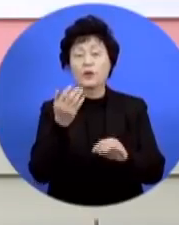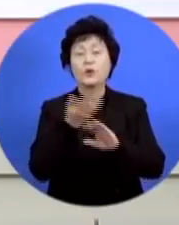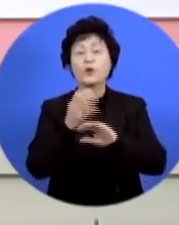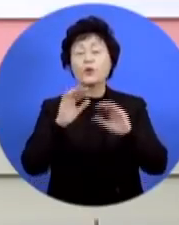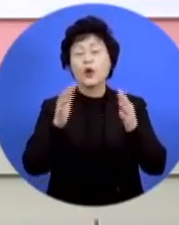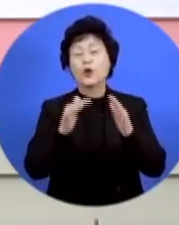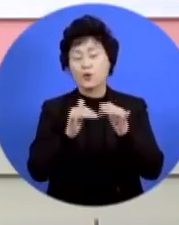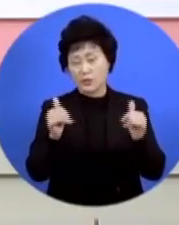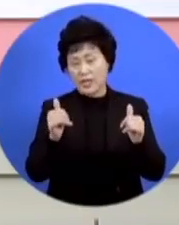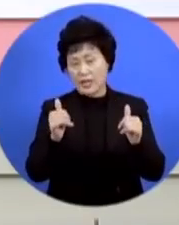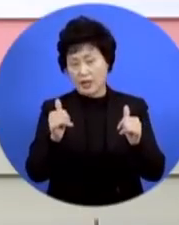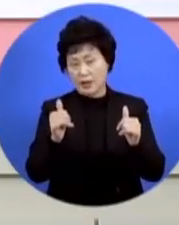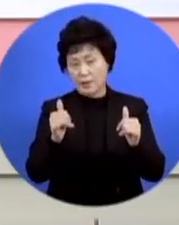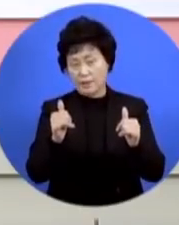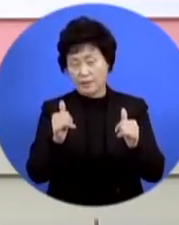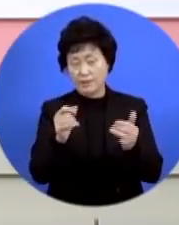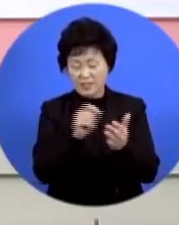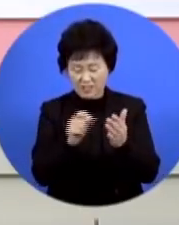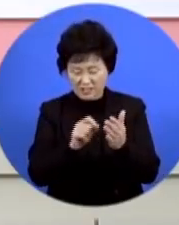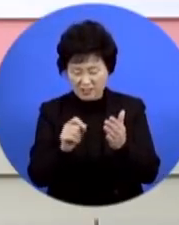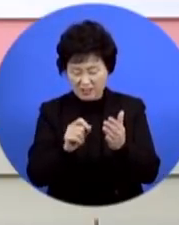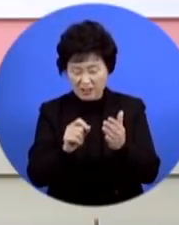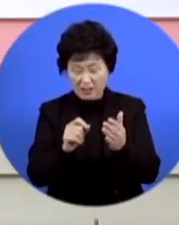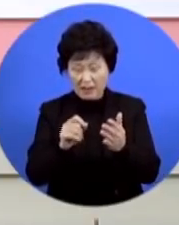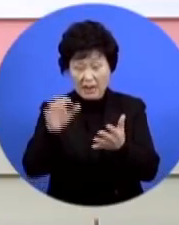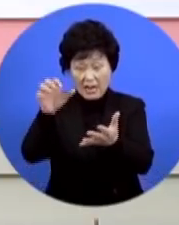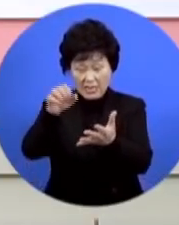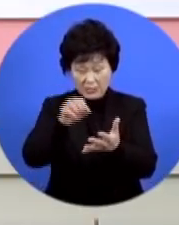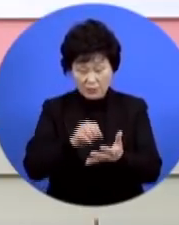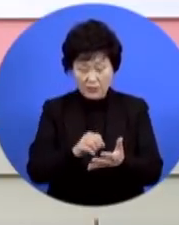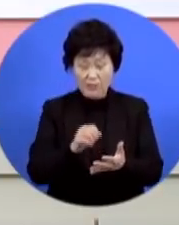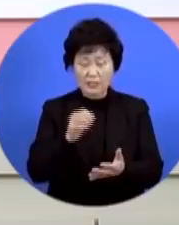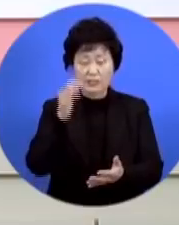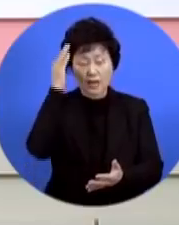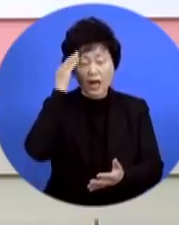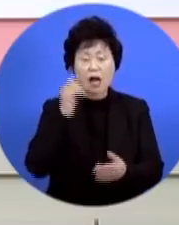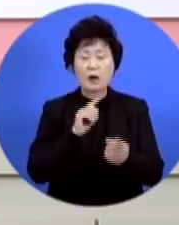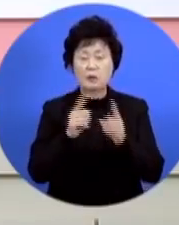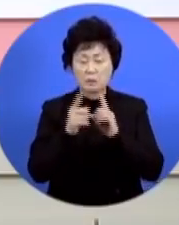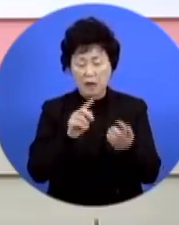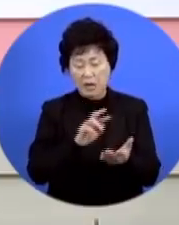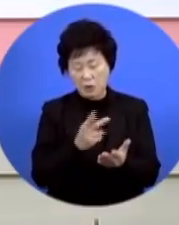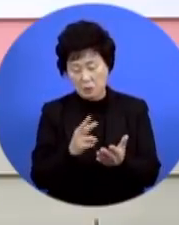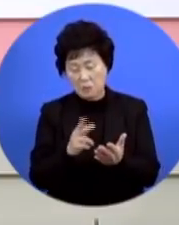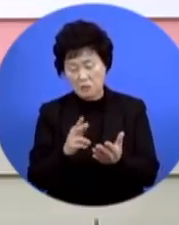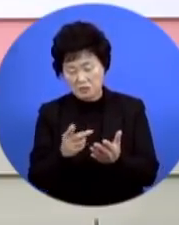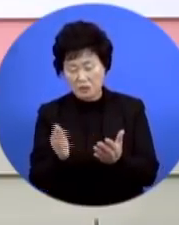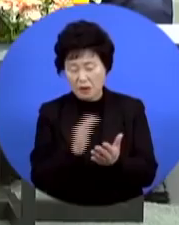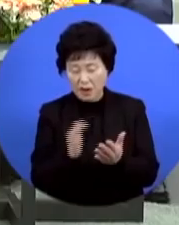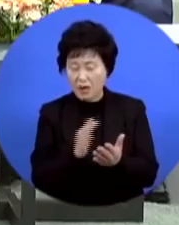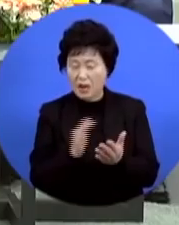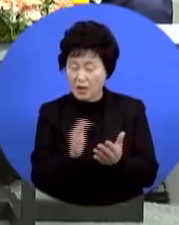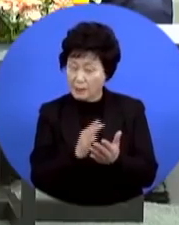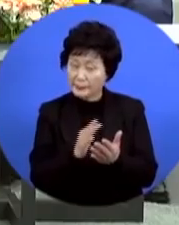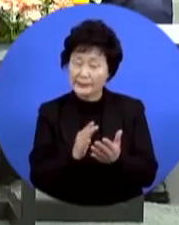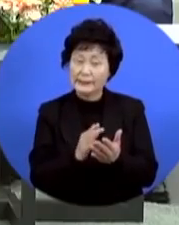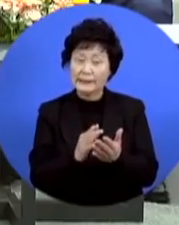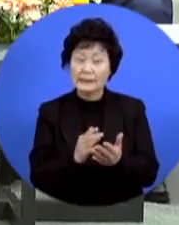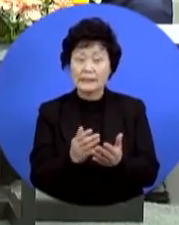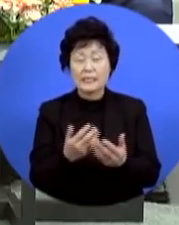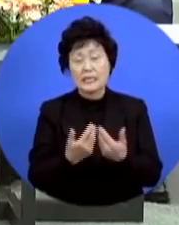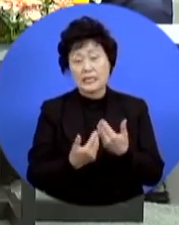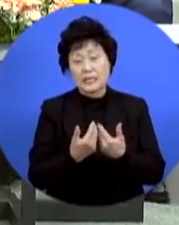말씀하셨듯이 영어 서책을 한국말로 번역해 놓으면 이게 한국말은 한국말이나 이게 정서가 좀 안 맞죠. 정서가. 예. 근데